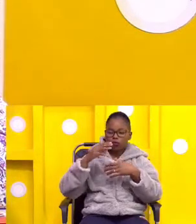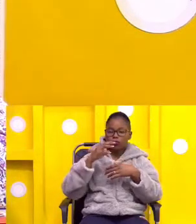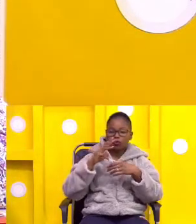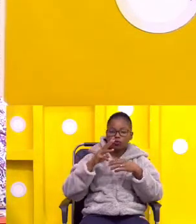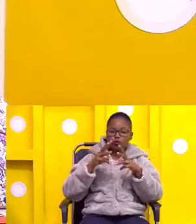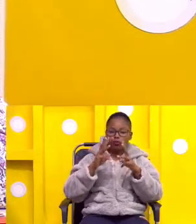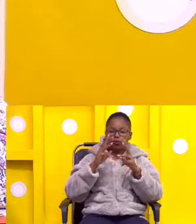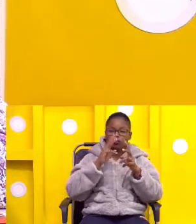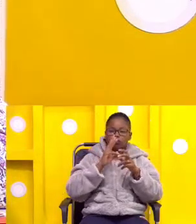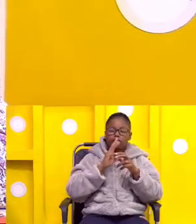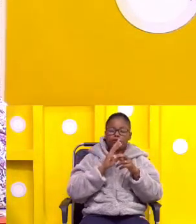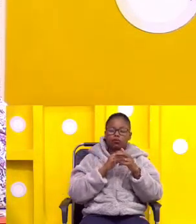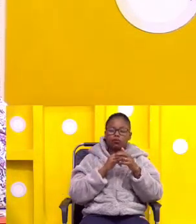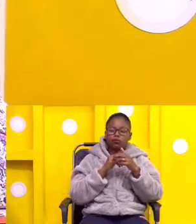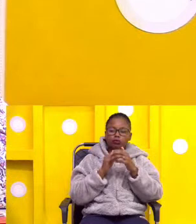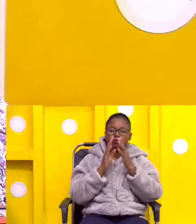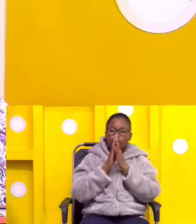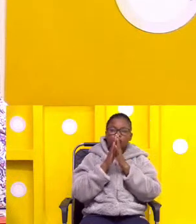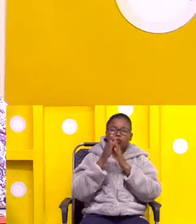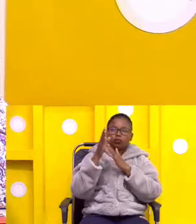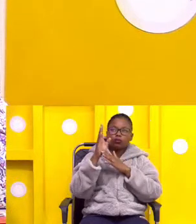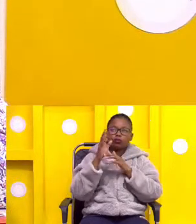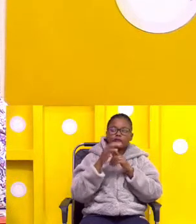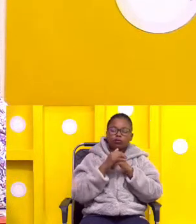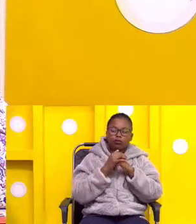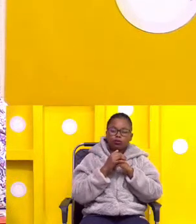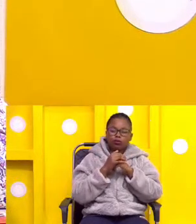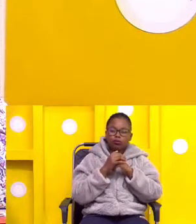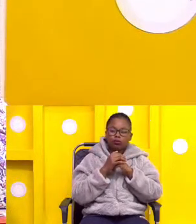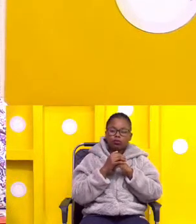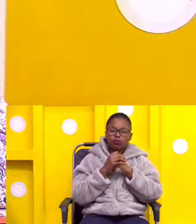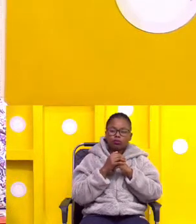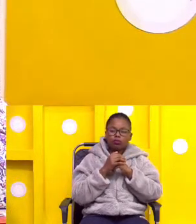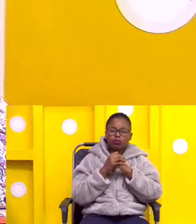Bwana asifiwe sana. Ngai witu ni mwihokeku.